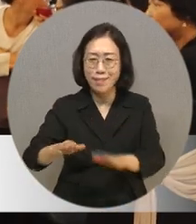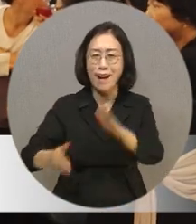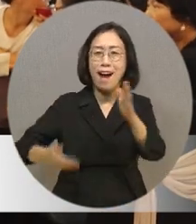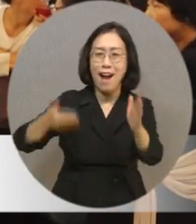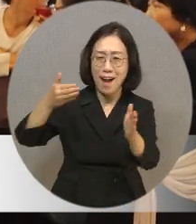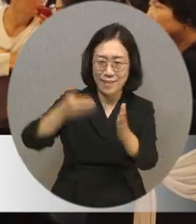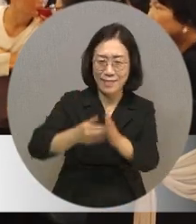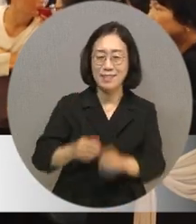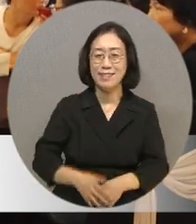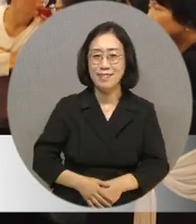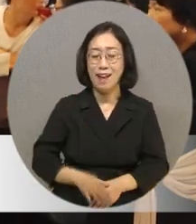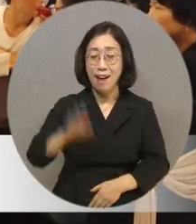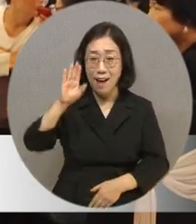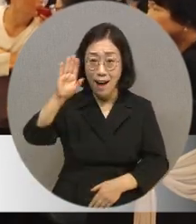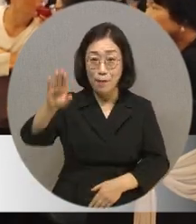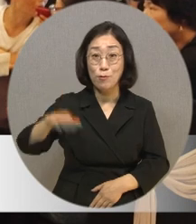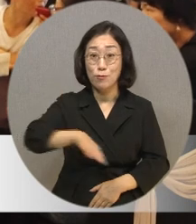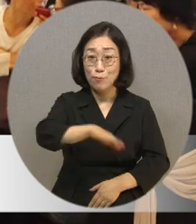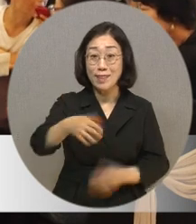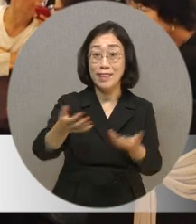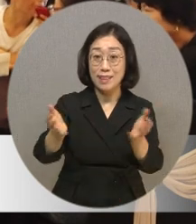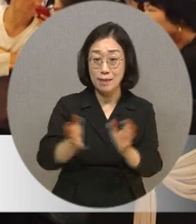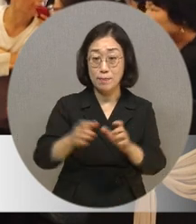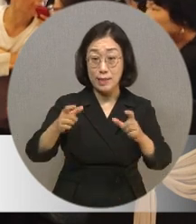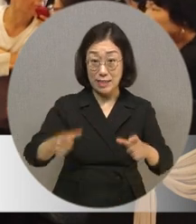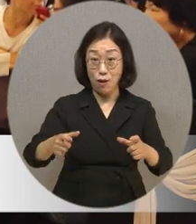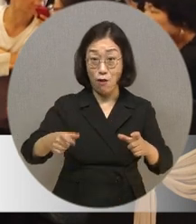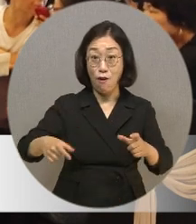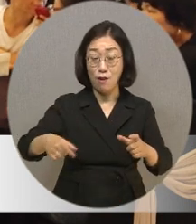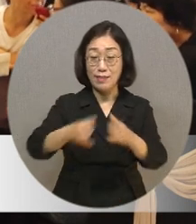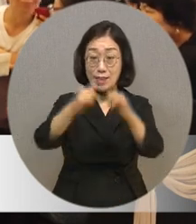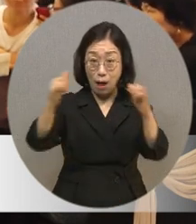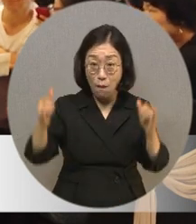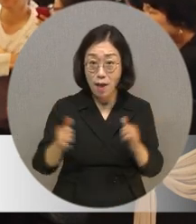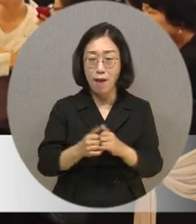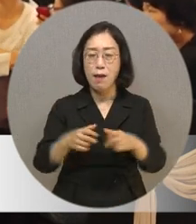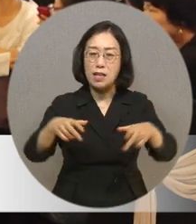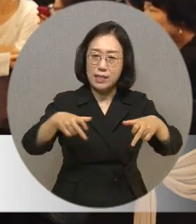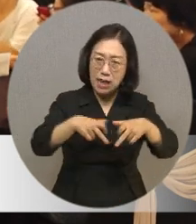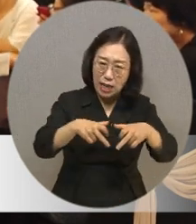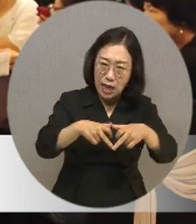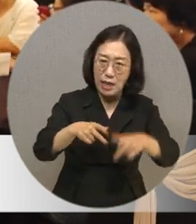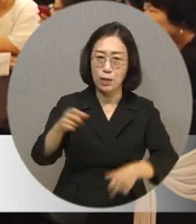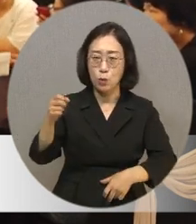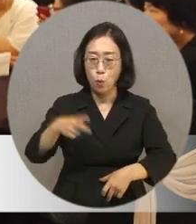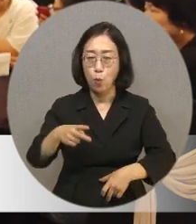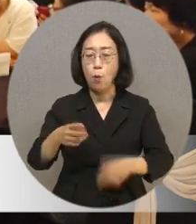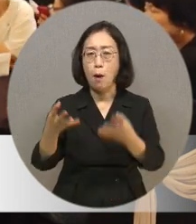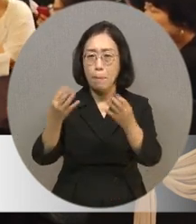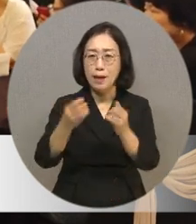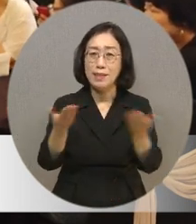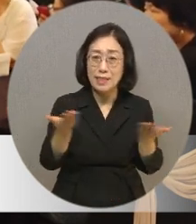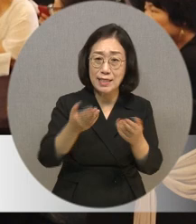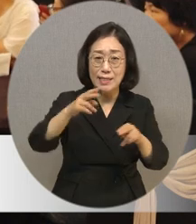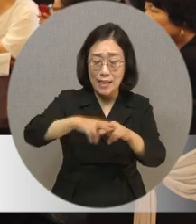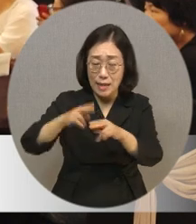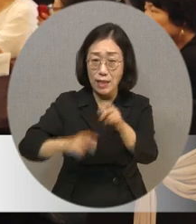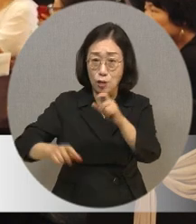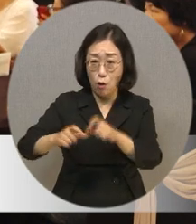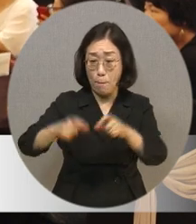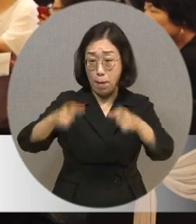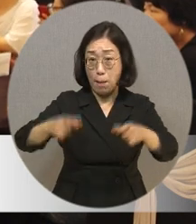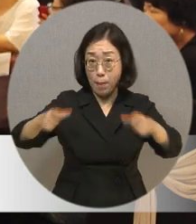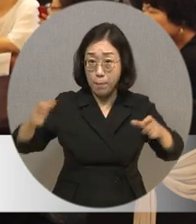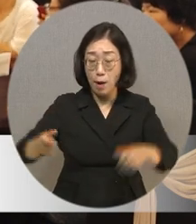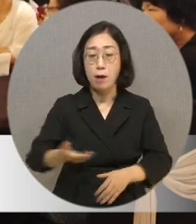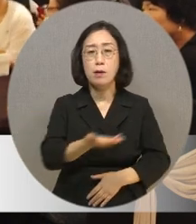같습니다. 앞으로 우리 꿈을 키우는 세상은 지역사회에서 또 장애인으로서 많은 직업을 창출하고 또